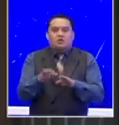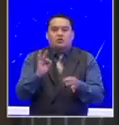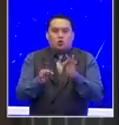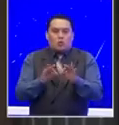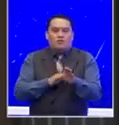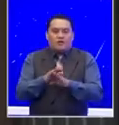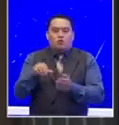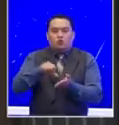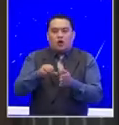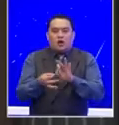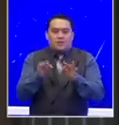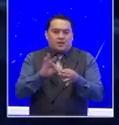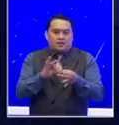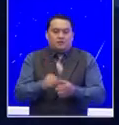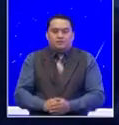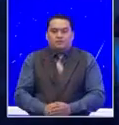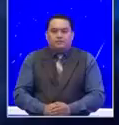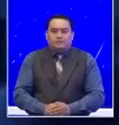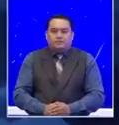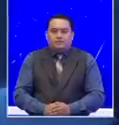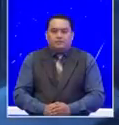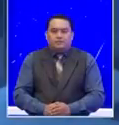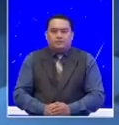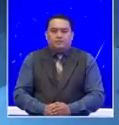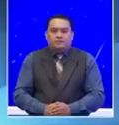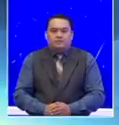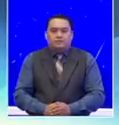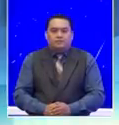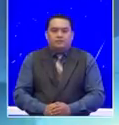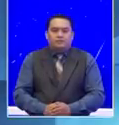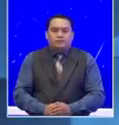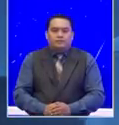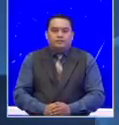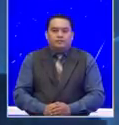норматив на участие в Олимпиаде 2020. Алексей Цой, Ержан Дюйсен, телеканал ЖТСУ.